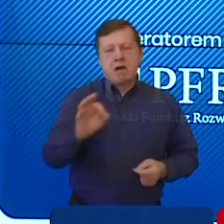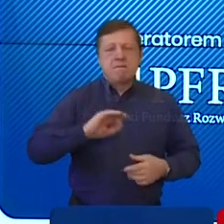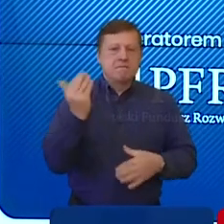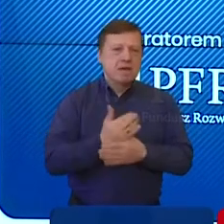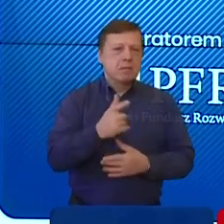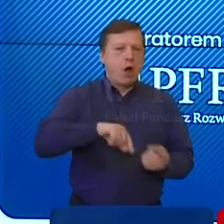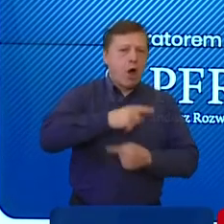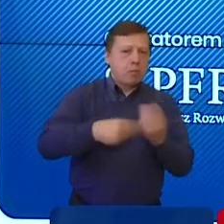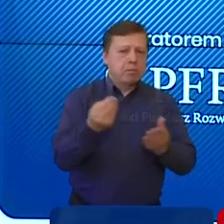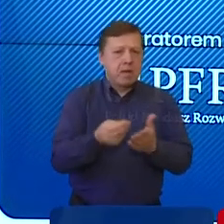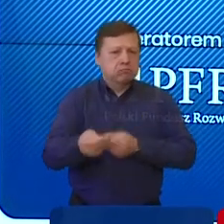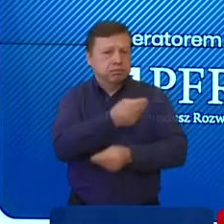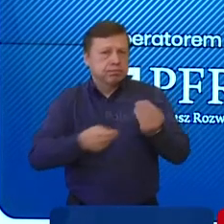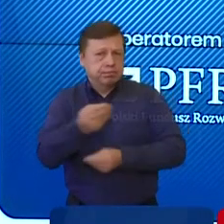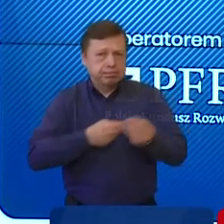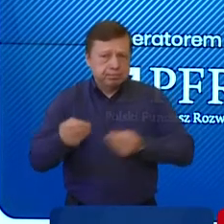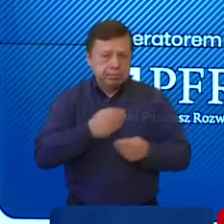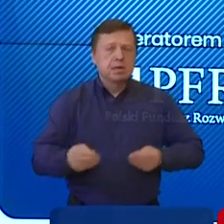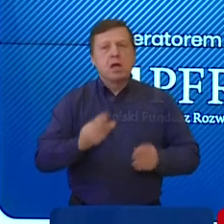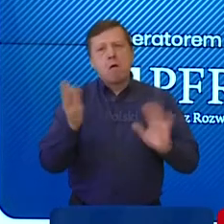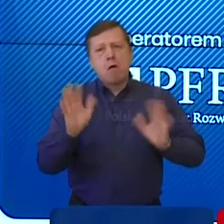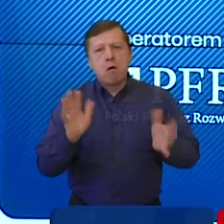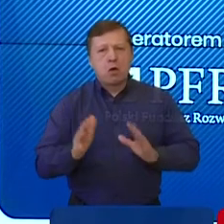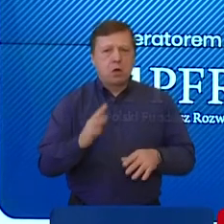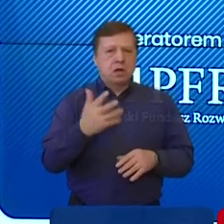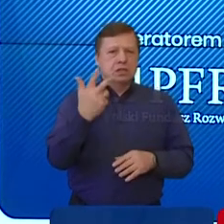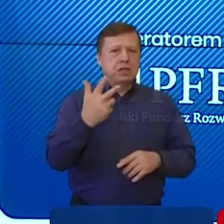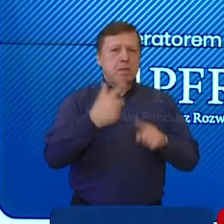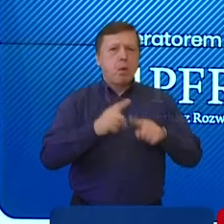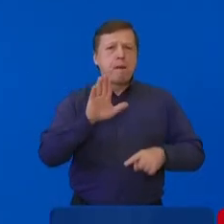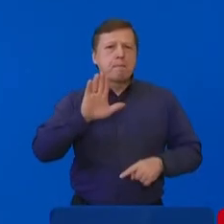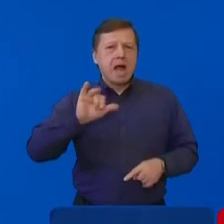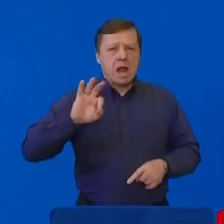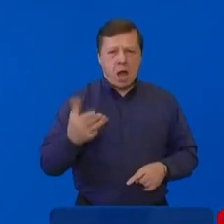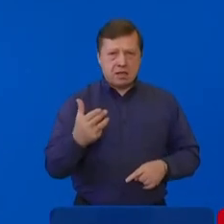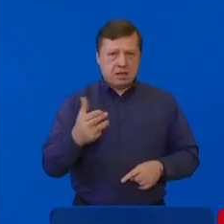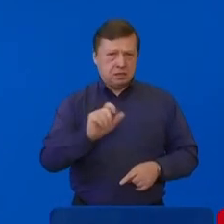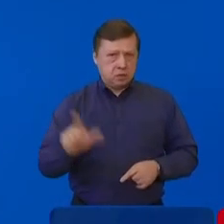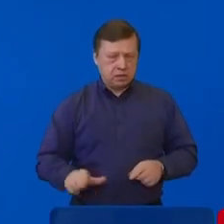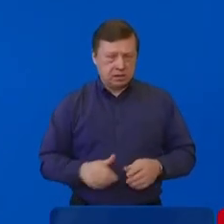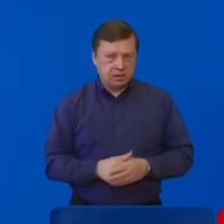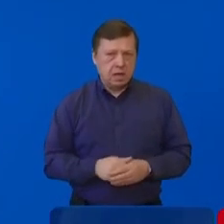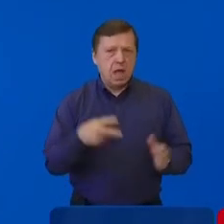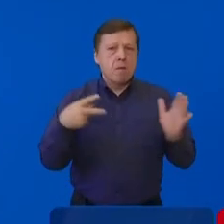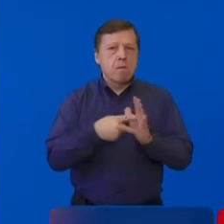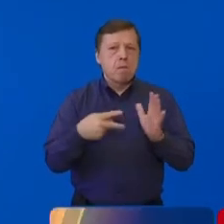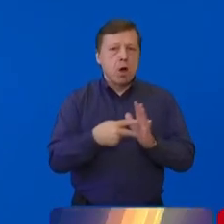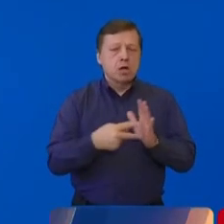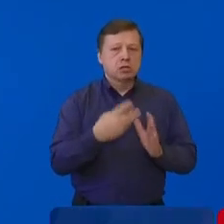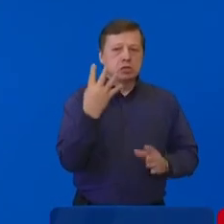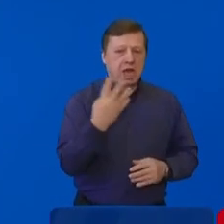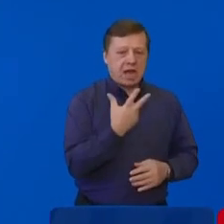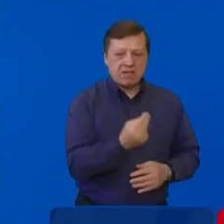niepublicznych podmiotów w Polsce to mniej więcej 3,5 biliona złotych. Podzielmy to na 4